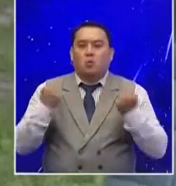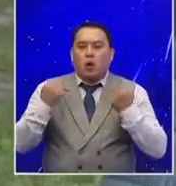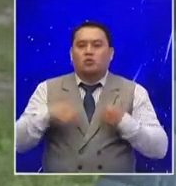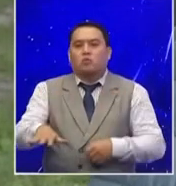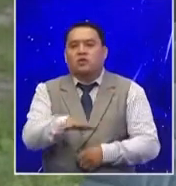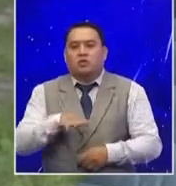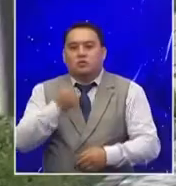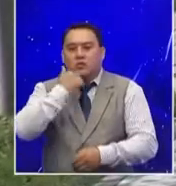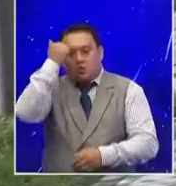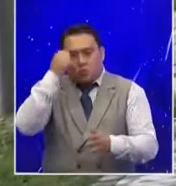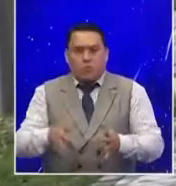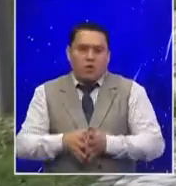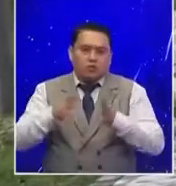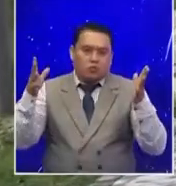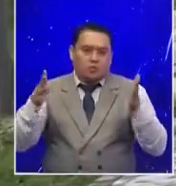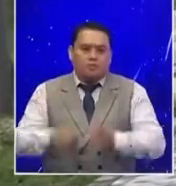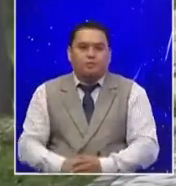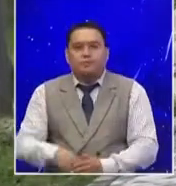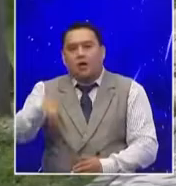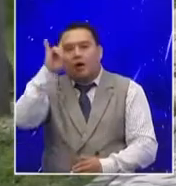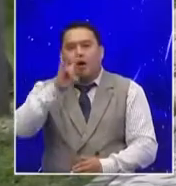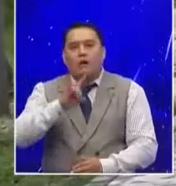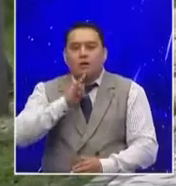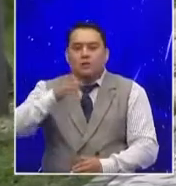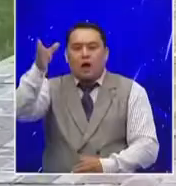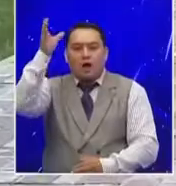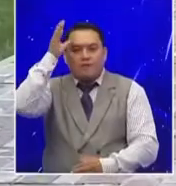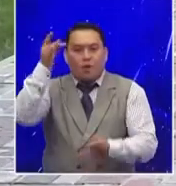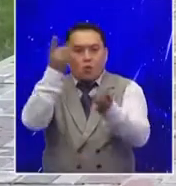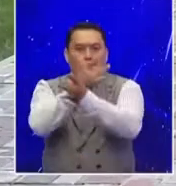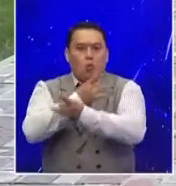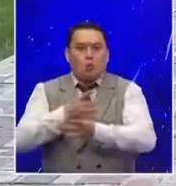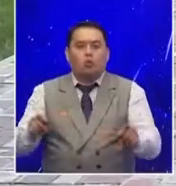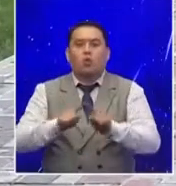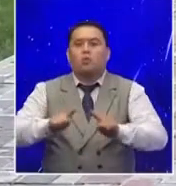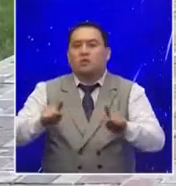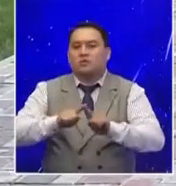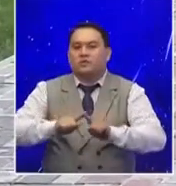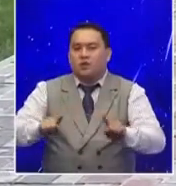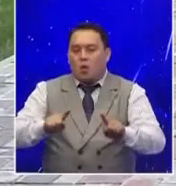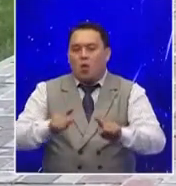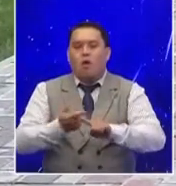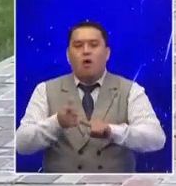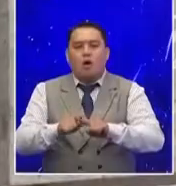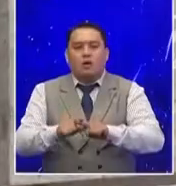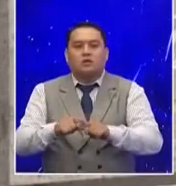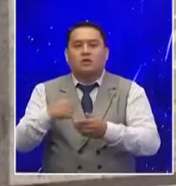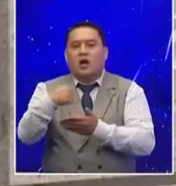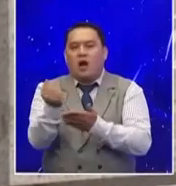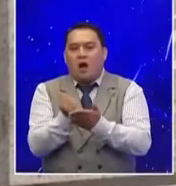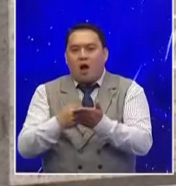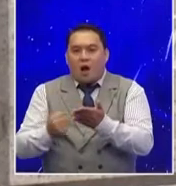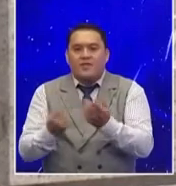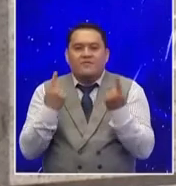Спасибо большое. Аллея имени казахского классика несет в себе и культурно-просветительскую роль. Здесь высечены на камне